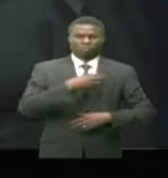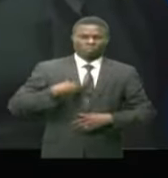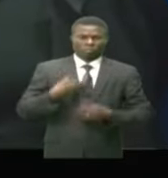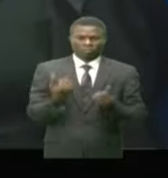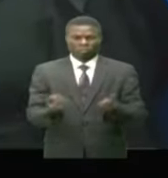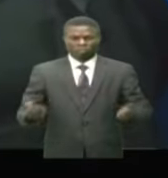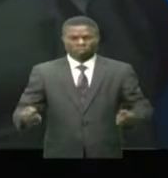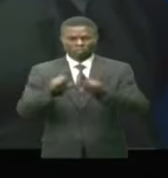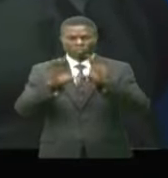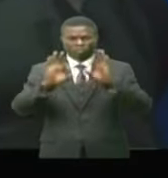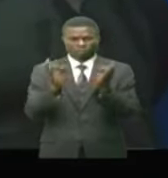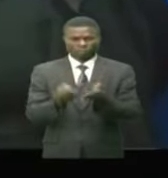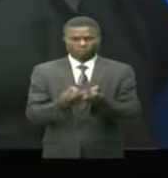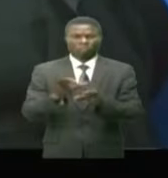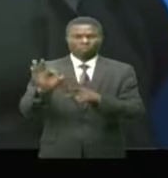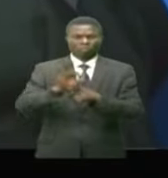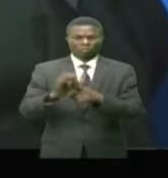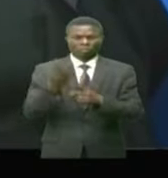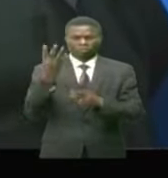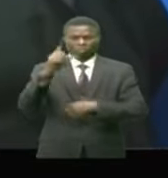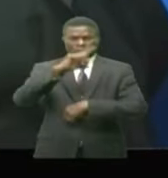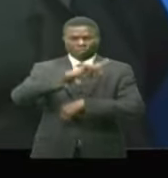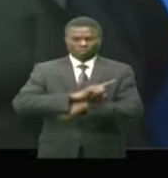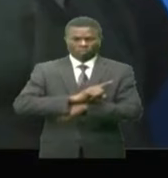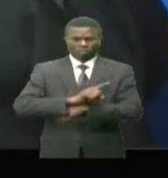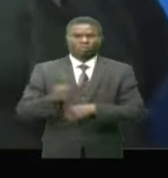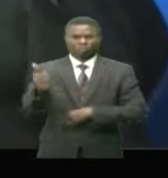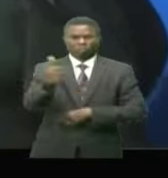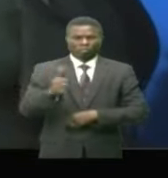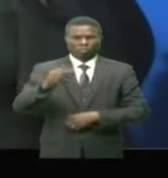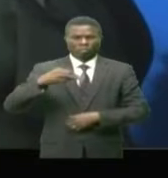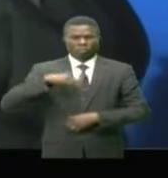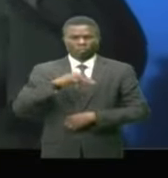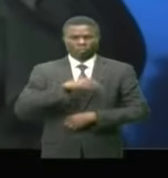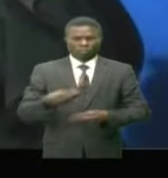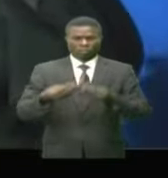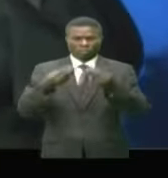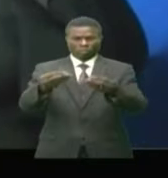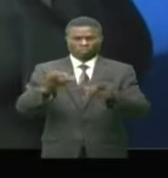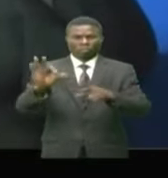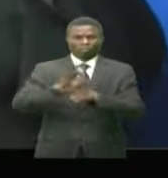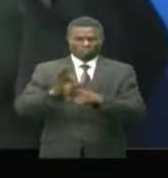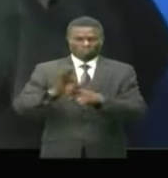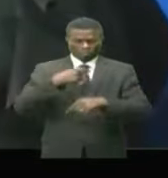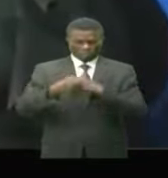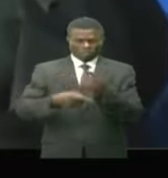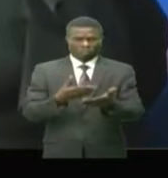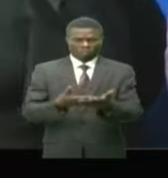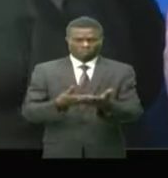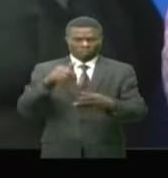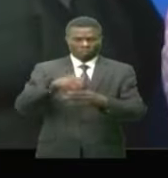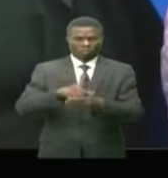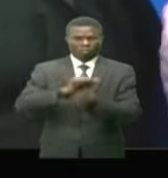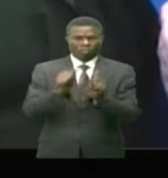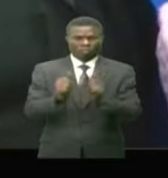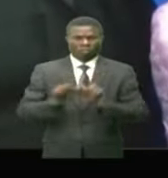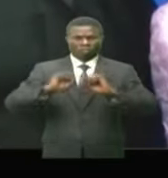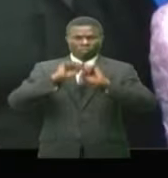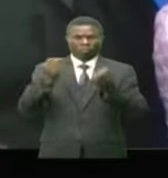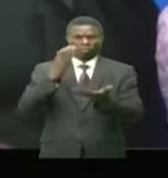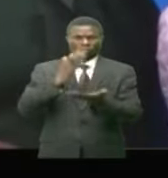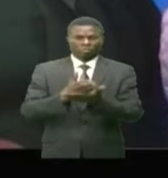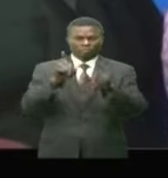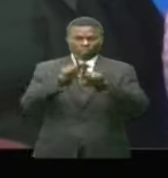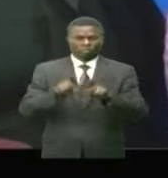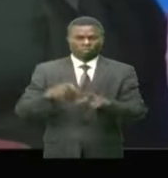sont là pour 4 jours, c'est constitué de 21 membres. Ils vont commencer à donner des formations et c'est là aussi dans les secteurs privés tant que